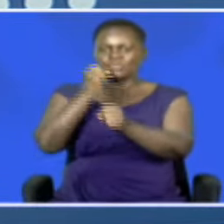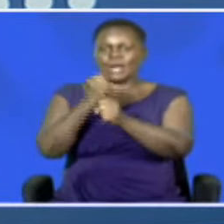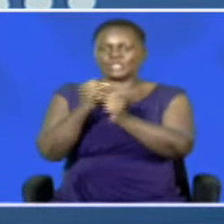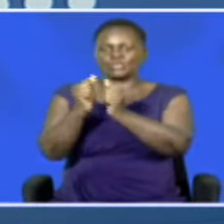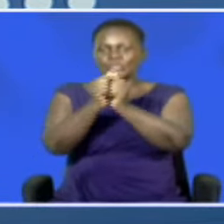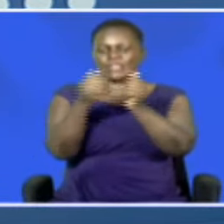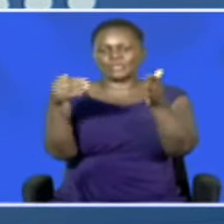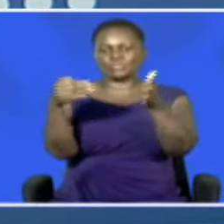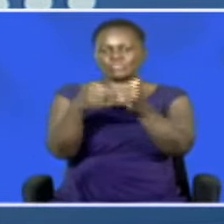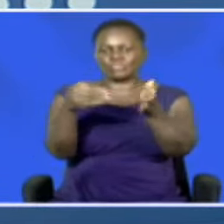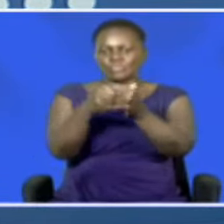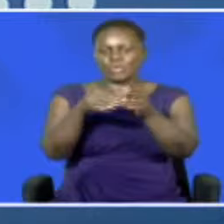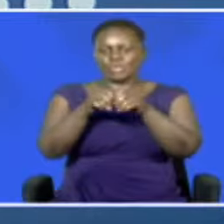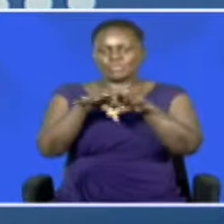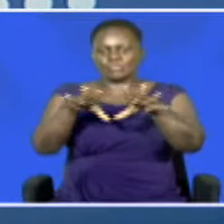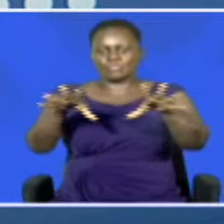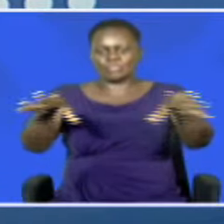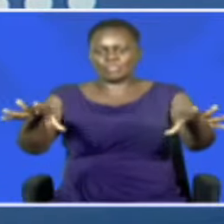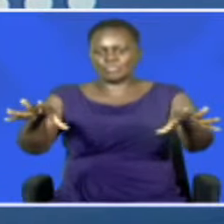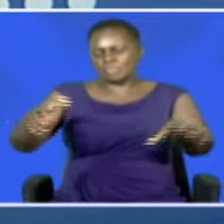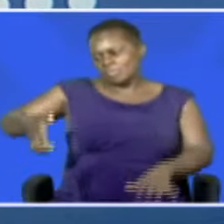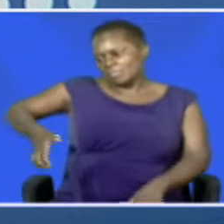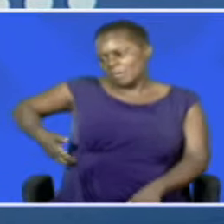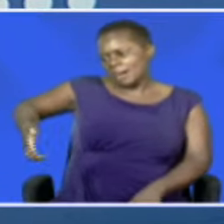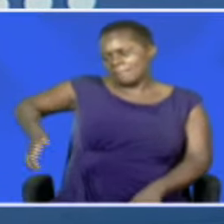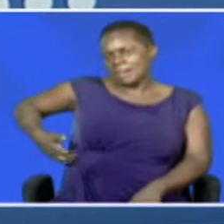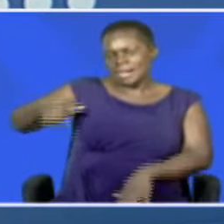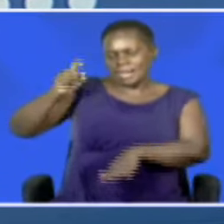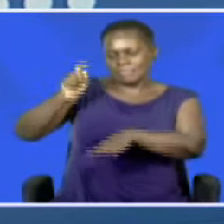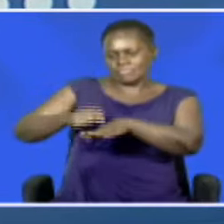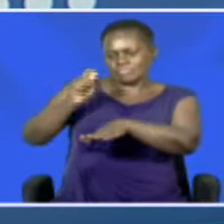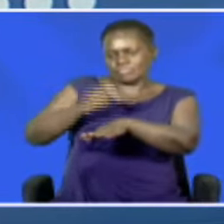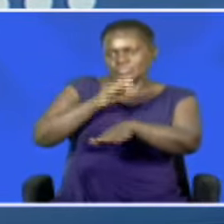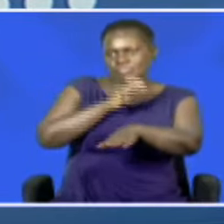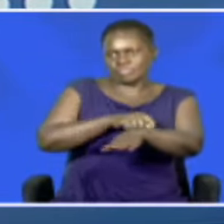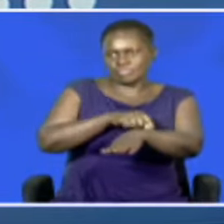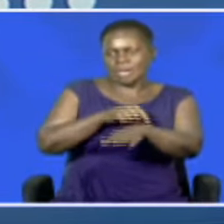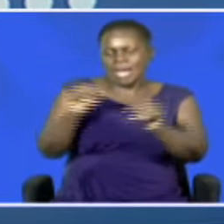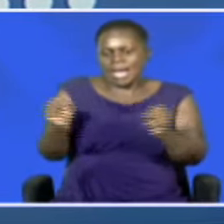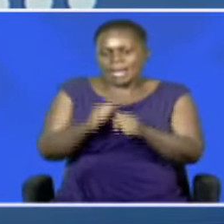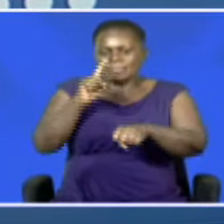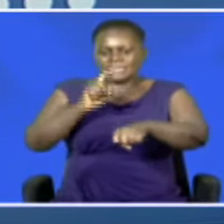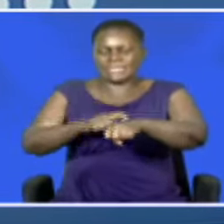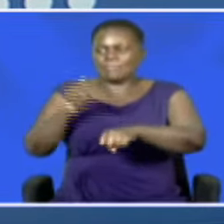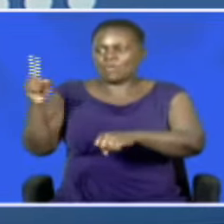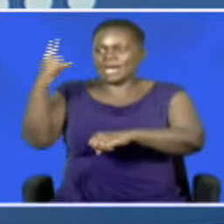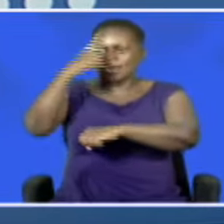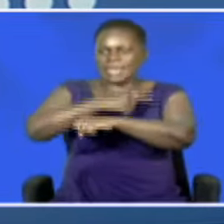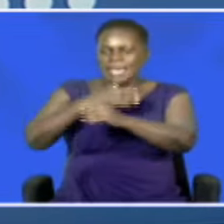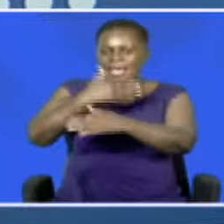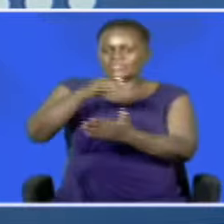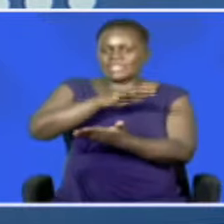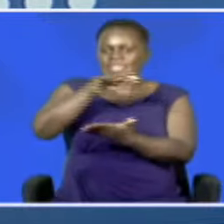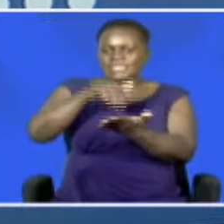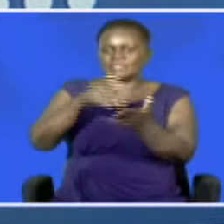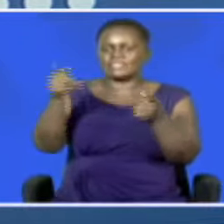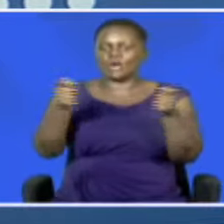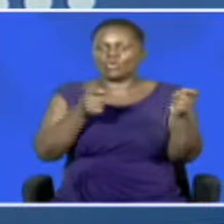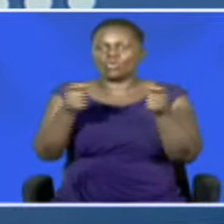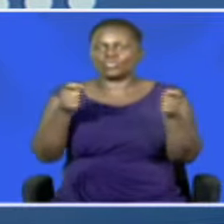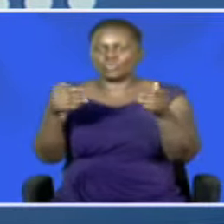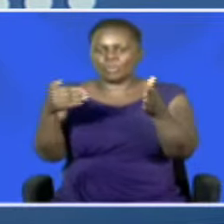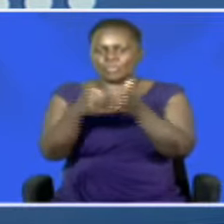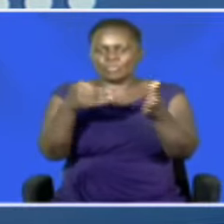ili kuzuia kuenea kwa homa ya nyani, yani Mpox. Hayo yanajiri siku moja baada ya kituo cha kuthibiti na